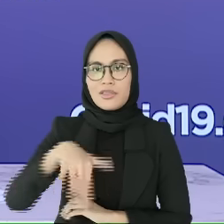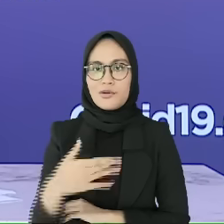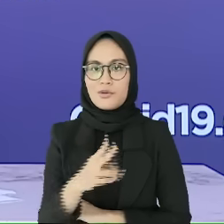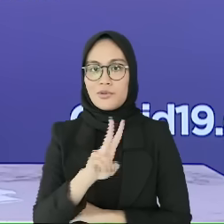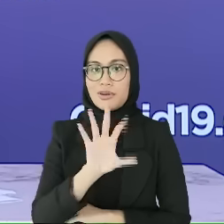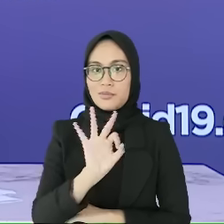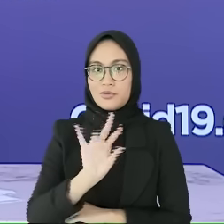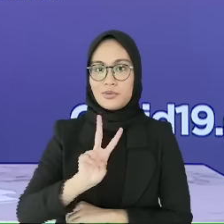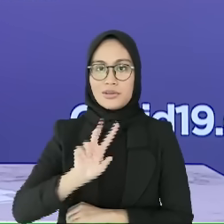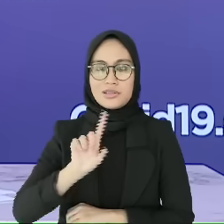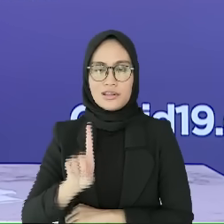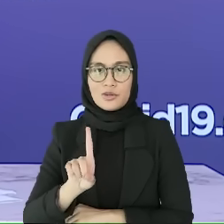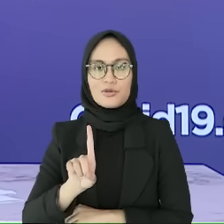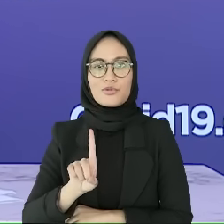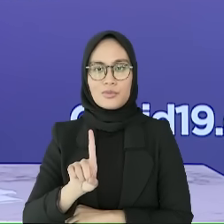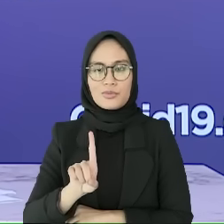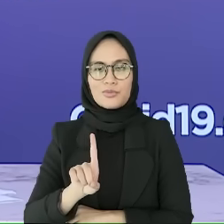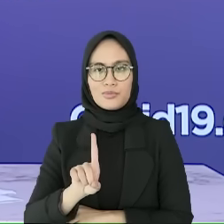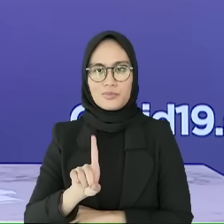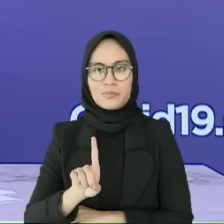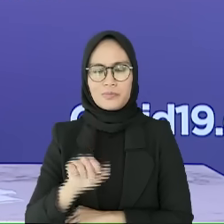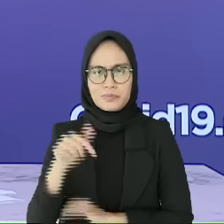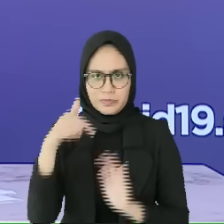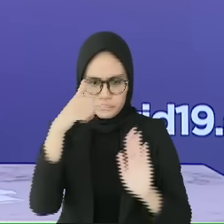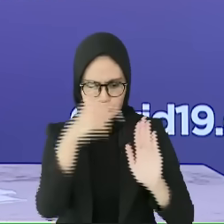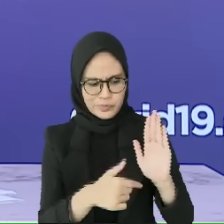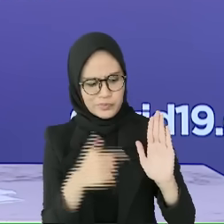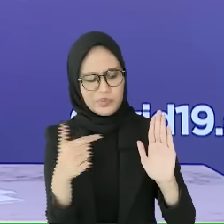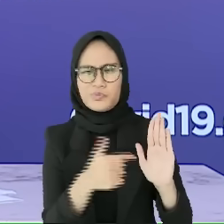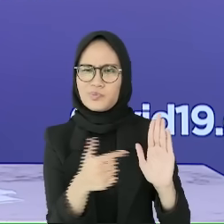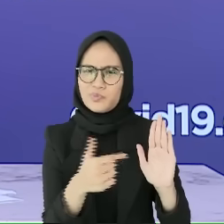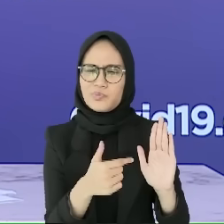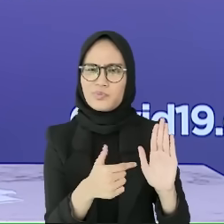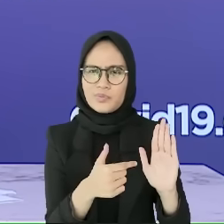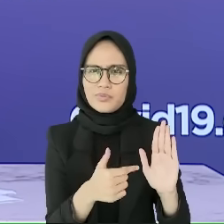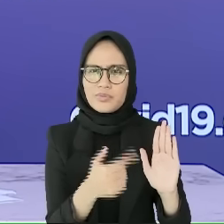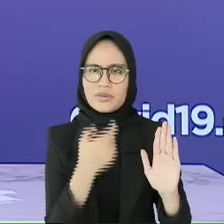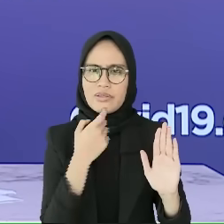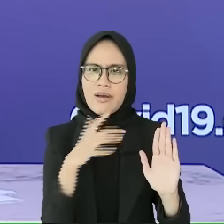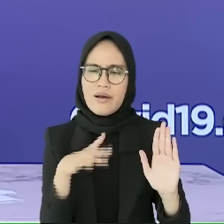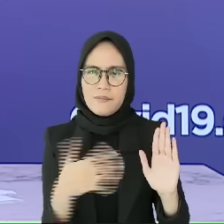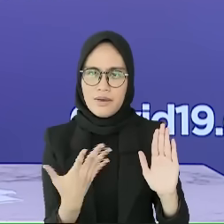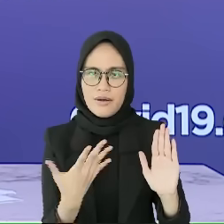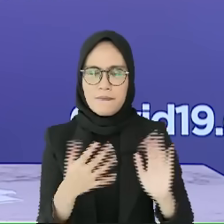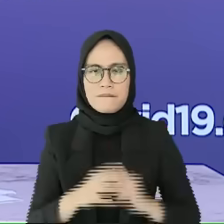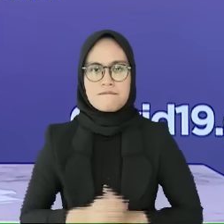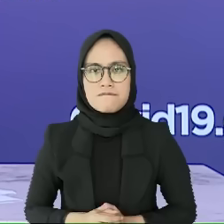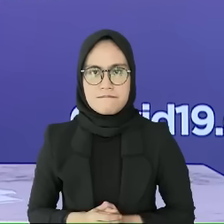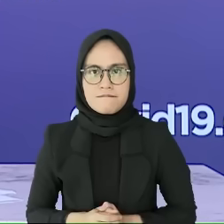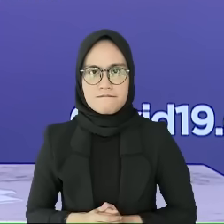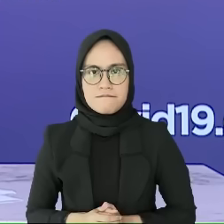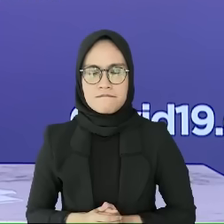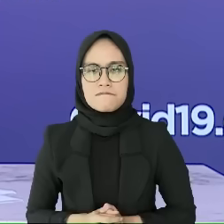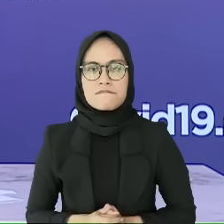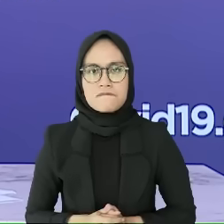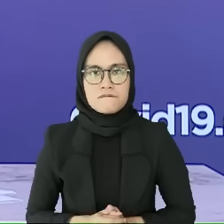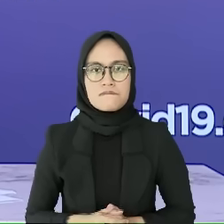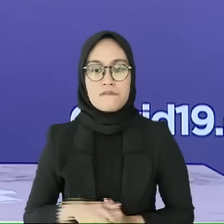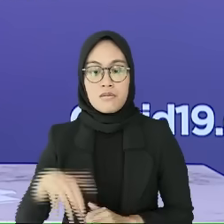2021. Melalui Permenkumham ini, pemerintah memberikan pengecualian untuk masuk ke